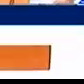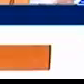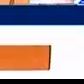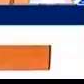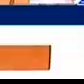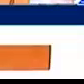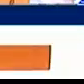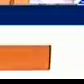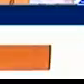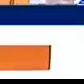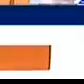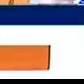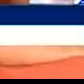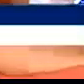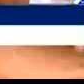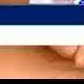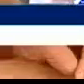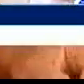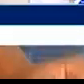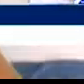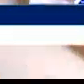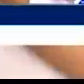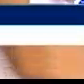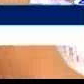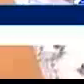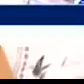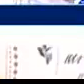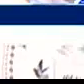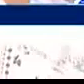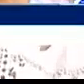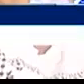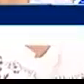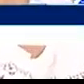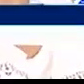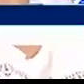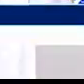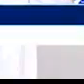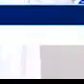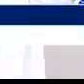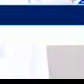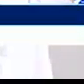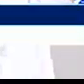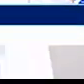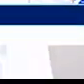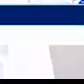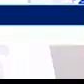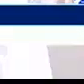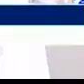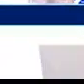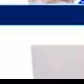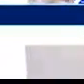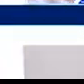postnatală, mămicile și tătice vor învăța împreună trucurile prin care să fie micșorată durerea din timpul nașterii. Cel mai important este că prin